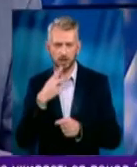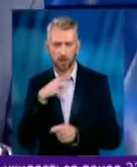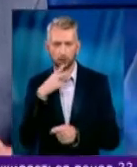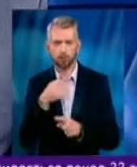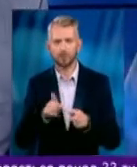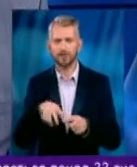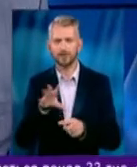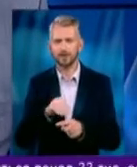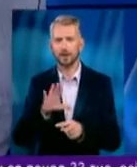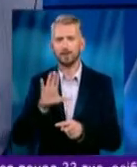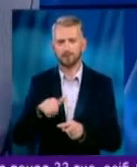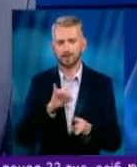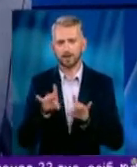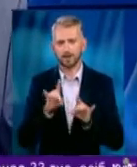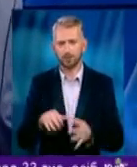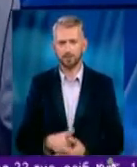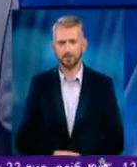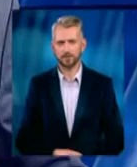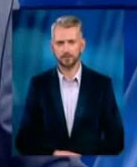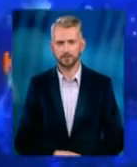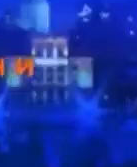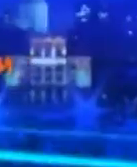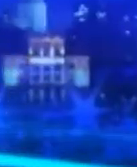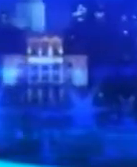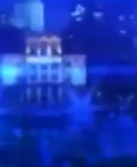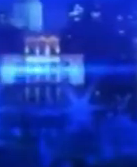Про все це за лічені хвилини. Не перемикайте.